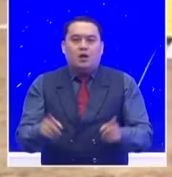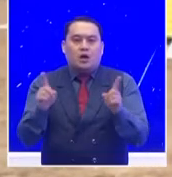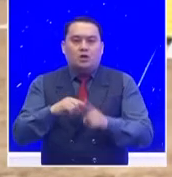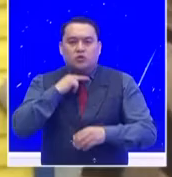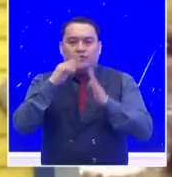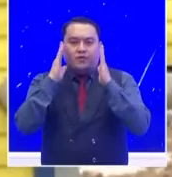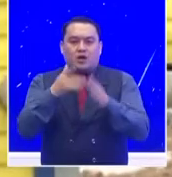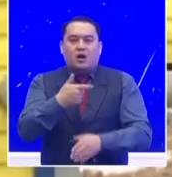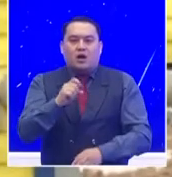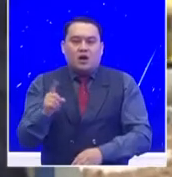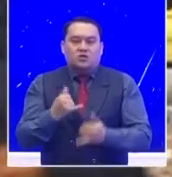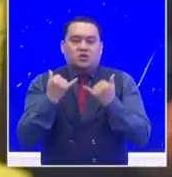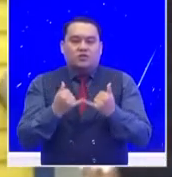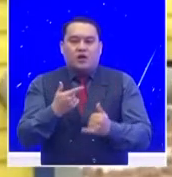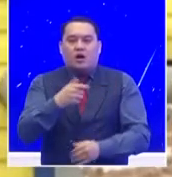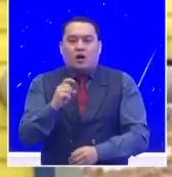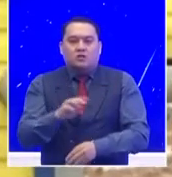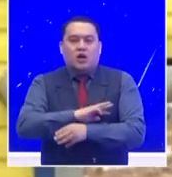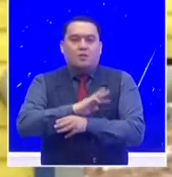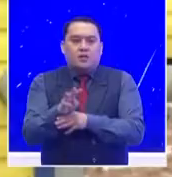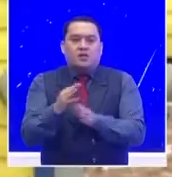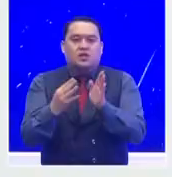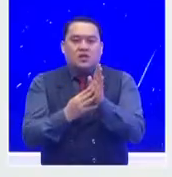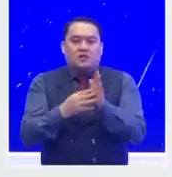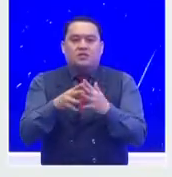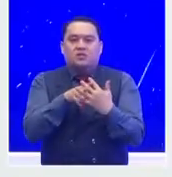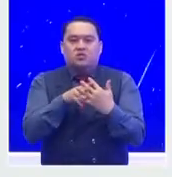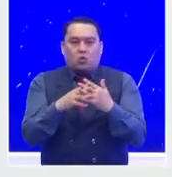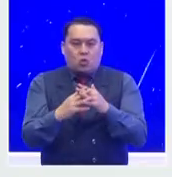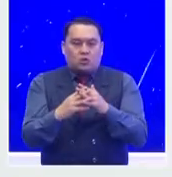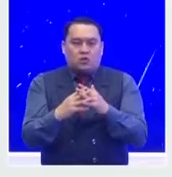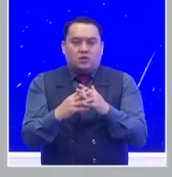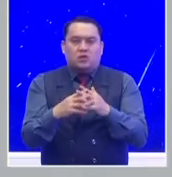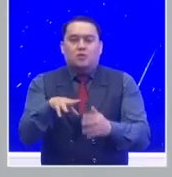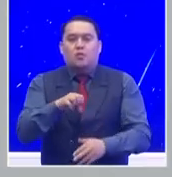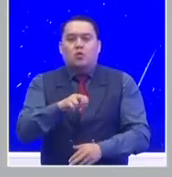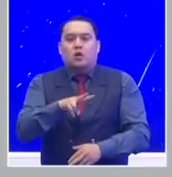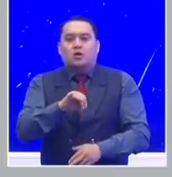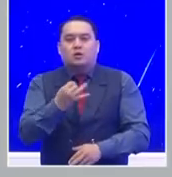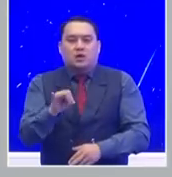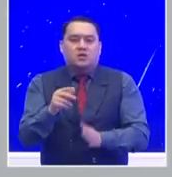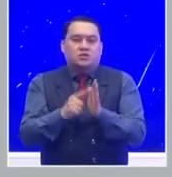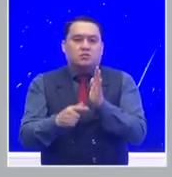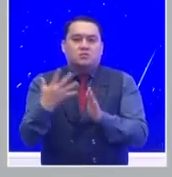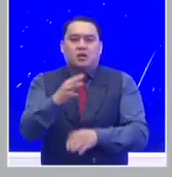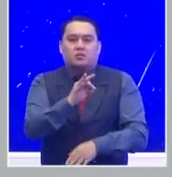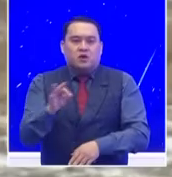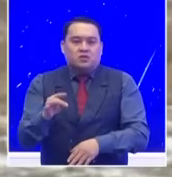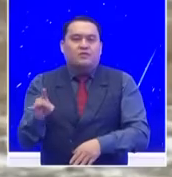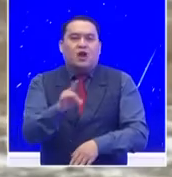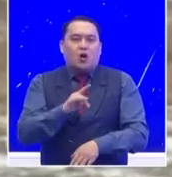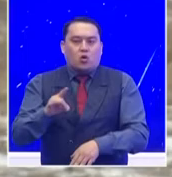заслуживает газификация. На сегодня природным газом охвачены 9 сельских округов и поселок Боралдай. Это 75%